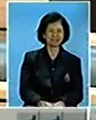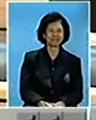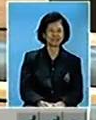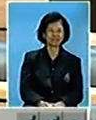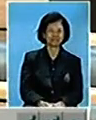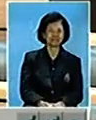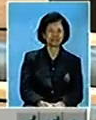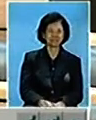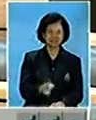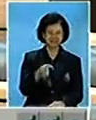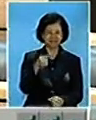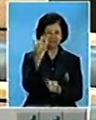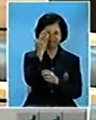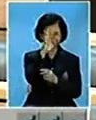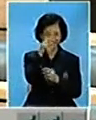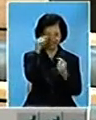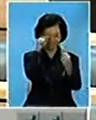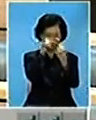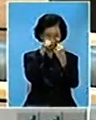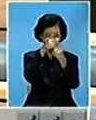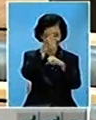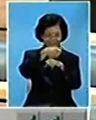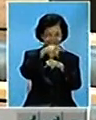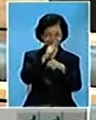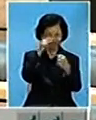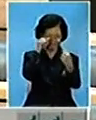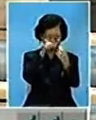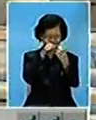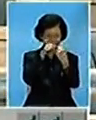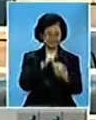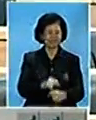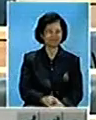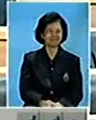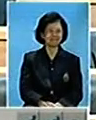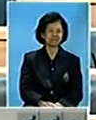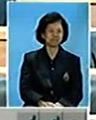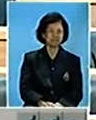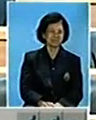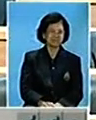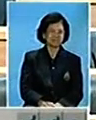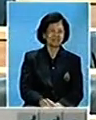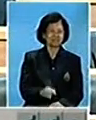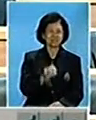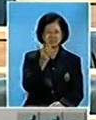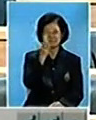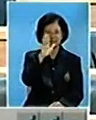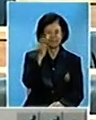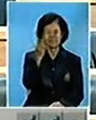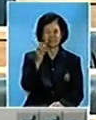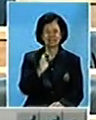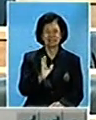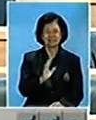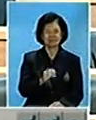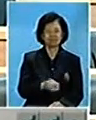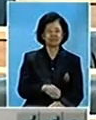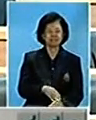รงท่านประธานแป๊ะเลยนะฮะผมมองแล้วเล็งนี่ปุ๊บ90องศาทันทีเลยนะครับตรงนี้ไม่ได้ไปทางอื่นอ้าวในเมื่อท่านประธานจริ